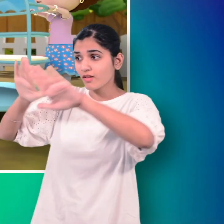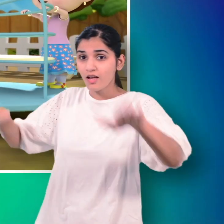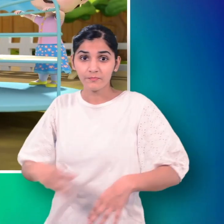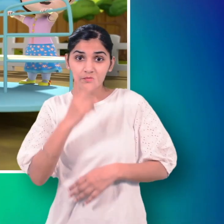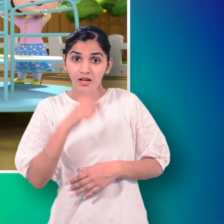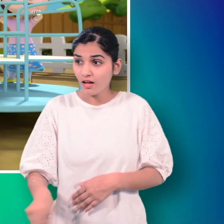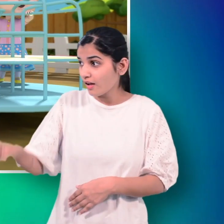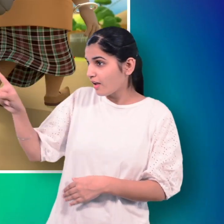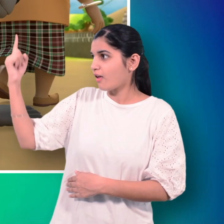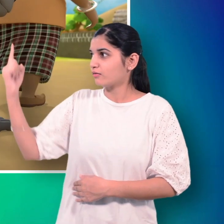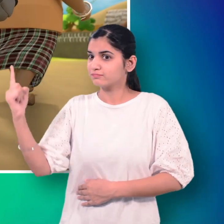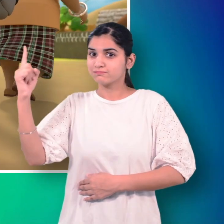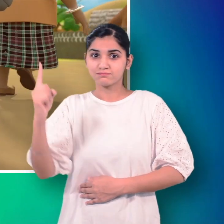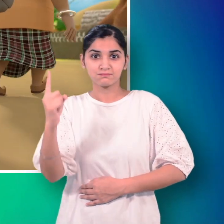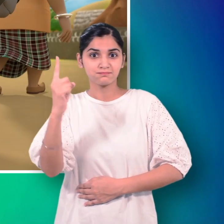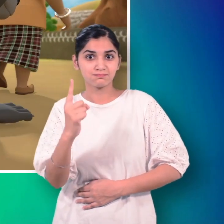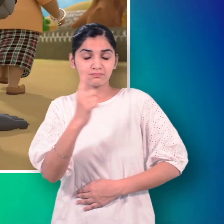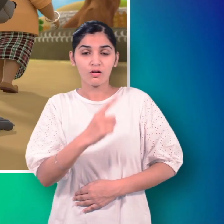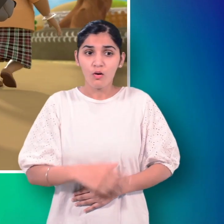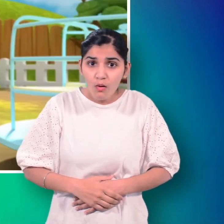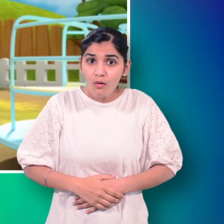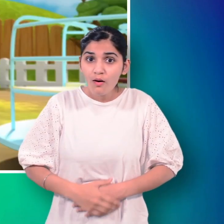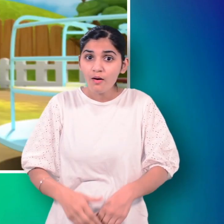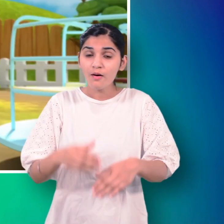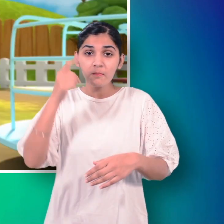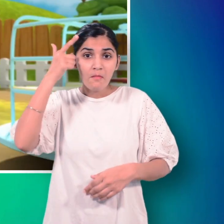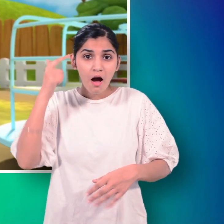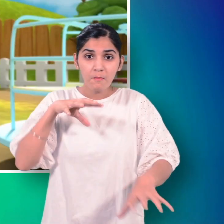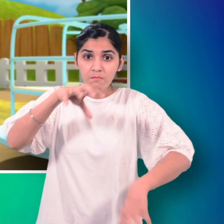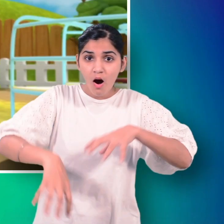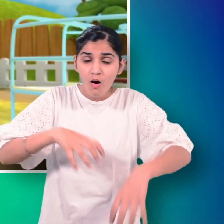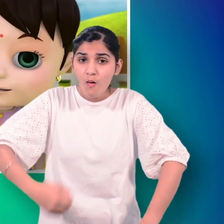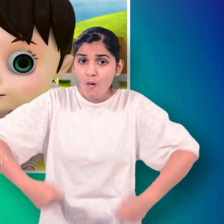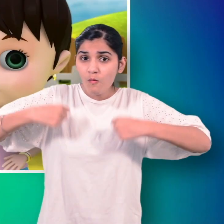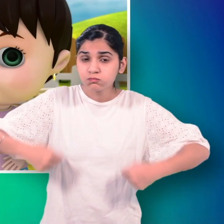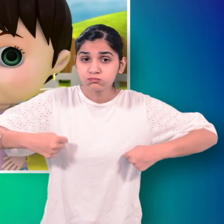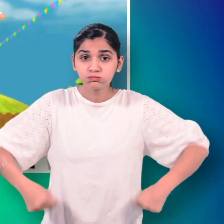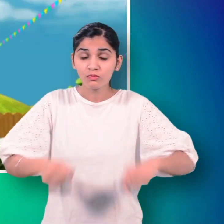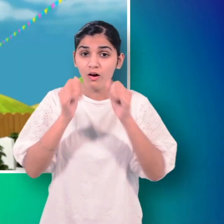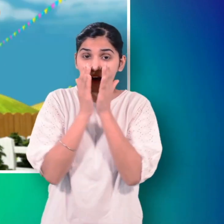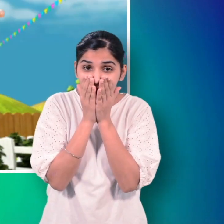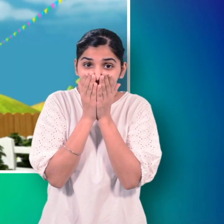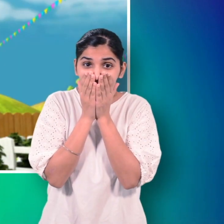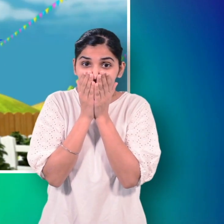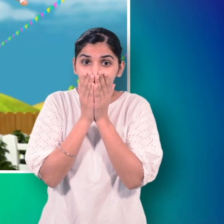देखो देखो कालू मदारी आया। कितना मोटा भालू है।